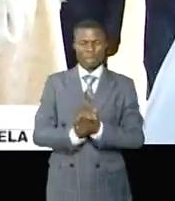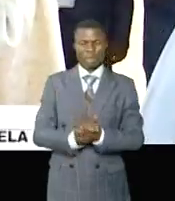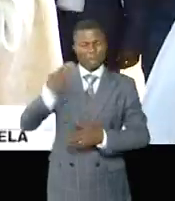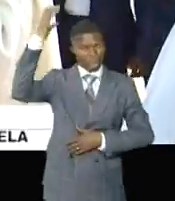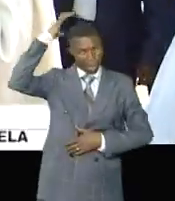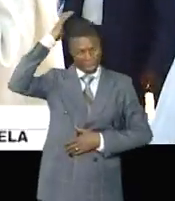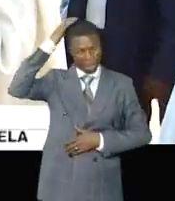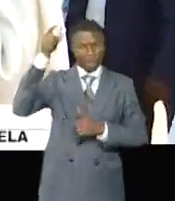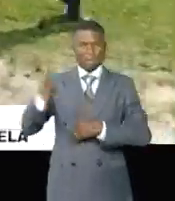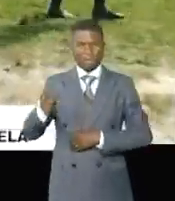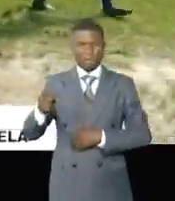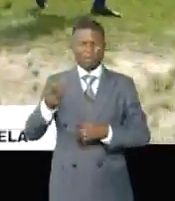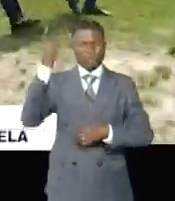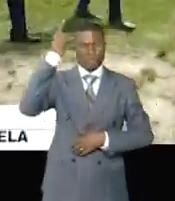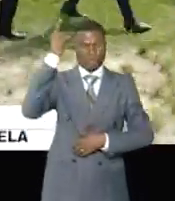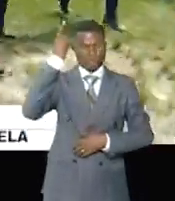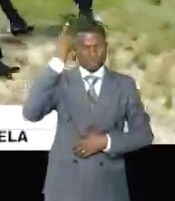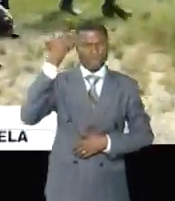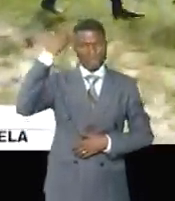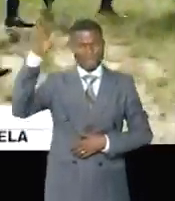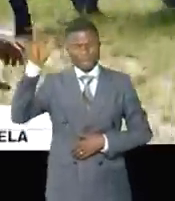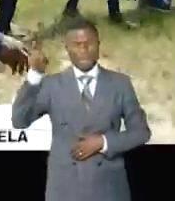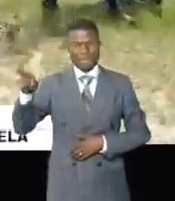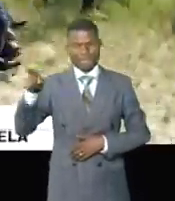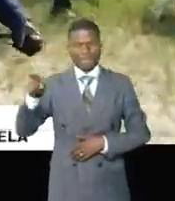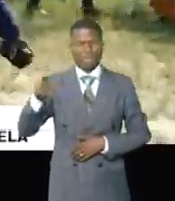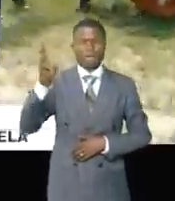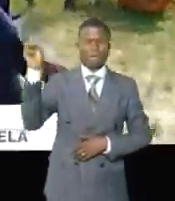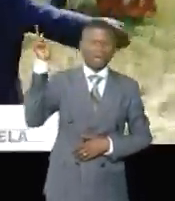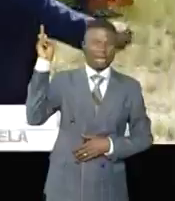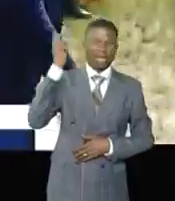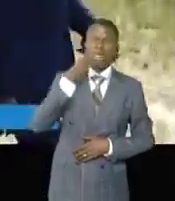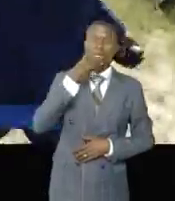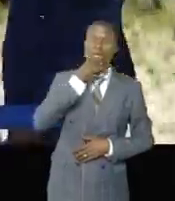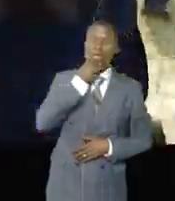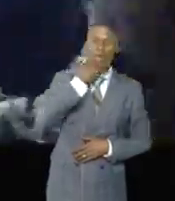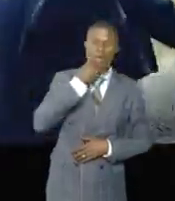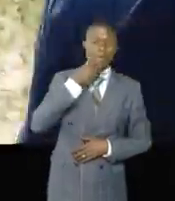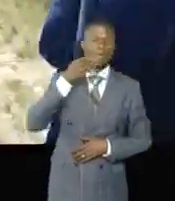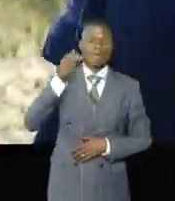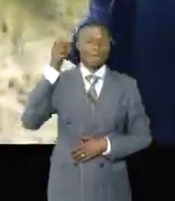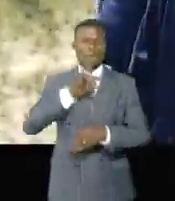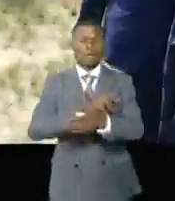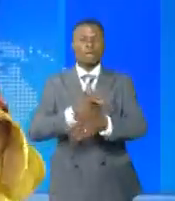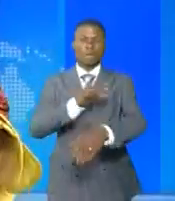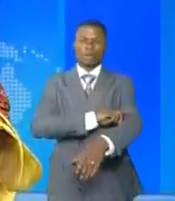à savoir Kinshasa, Mbandaka-Bikoro, Kananga, Kisangani, Bukavu et